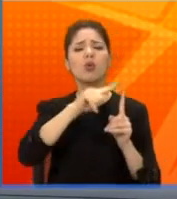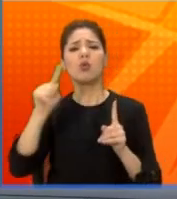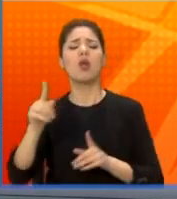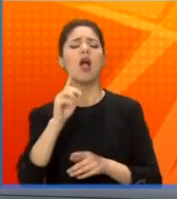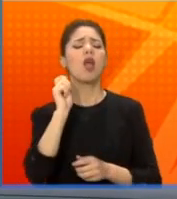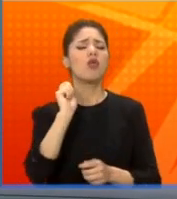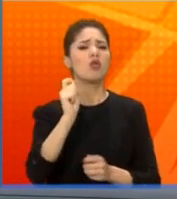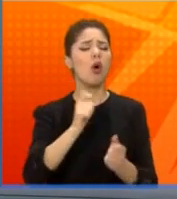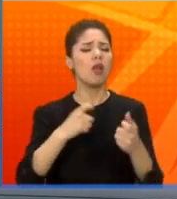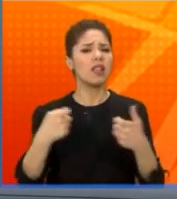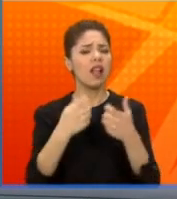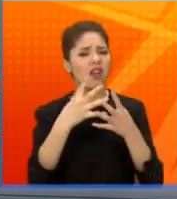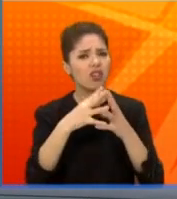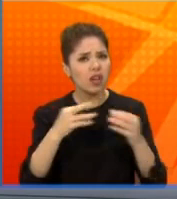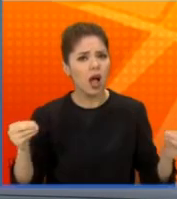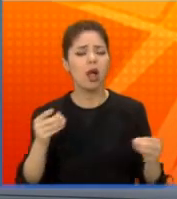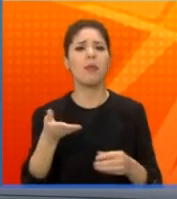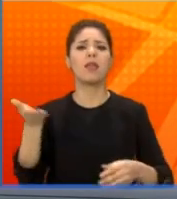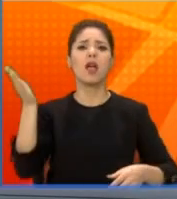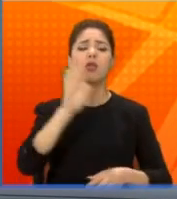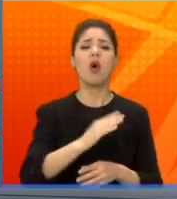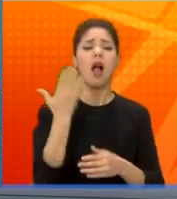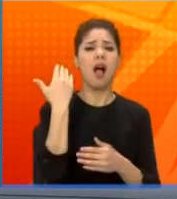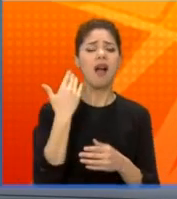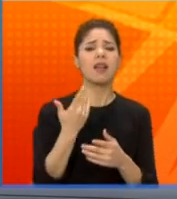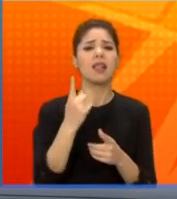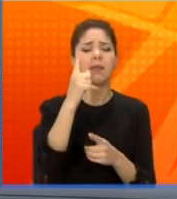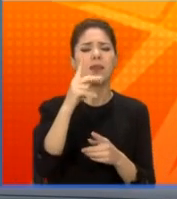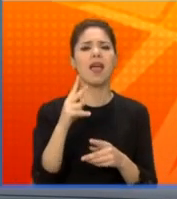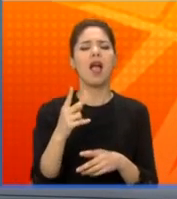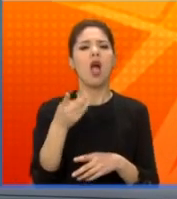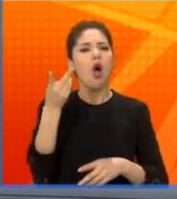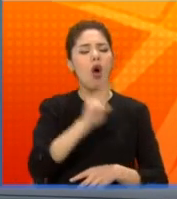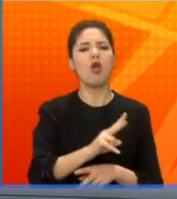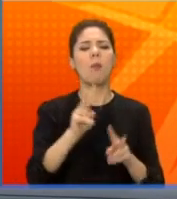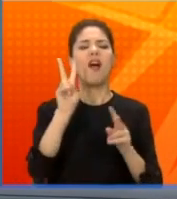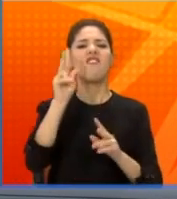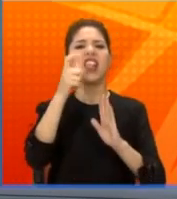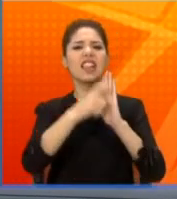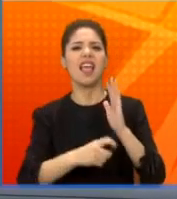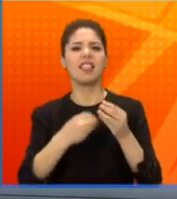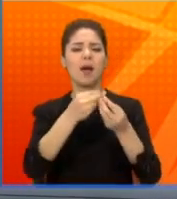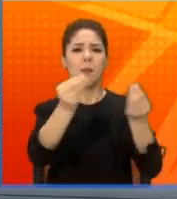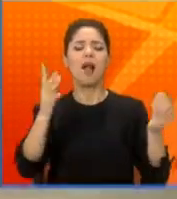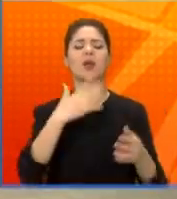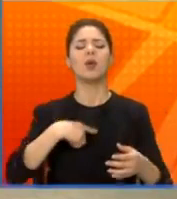savaşı kaybetti. Ardında ise öyle bir vasiyet bıraktı ki yürekleri bir kez daha sızlattı.